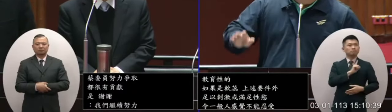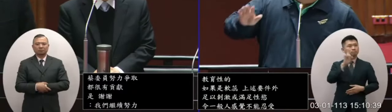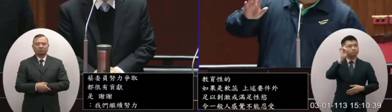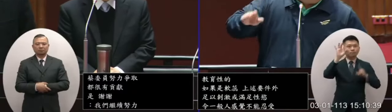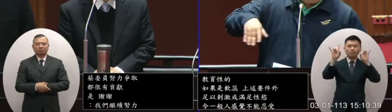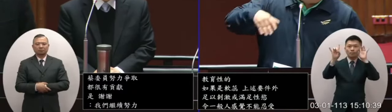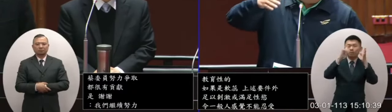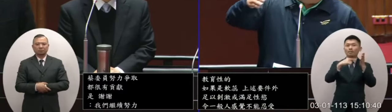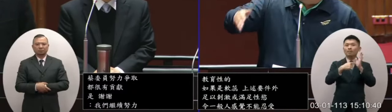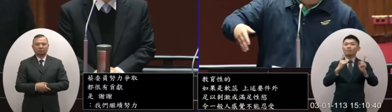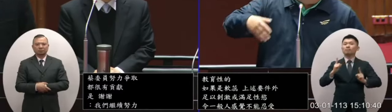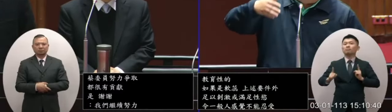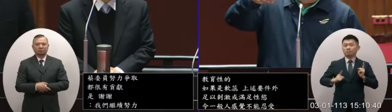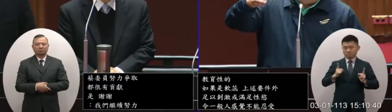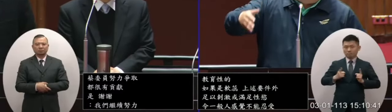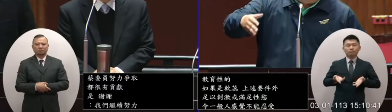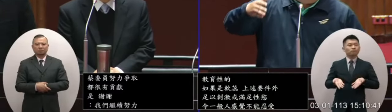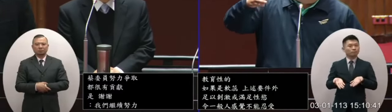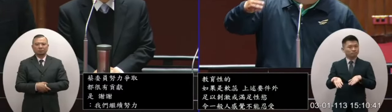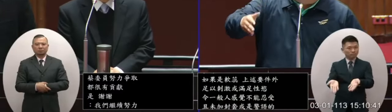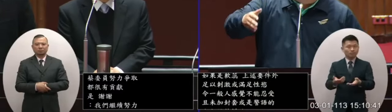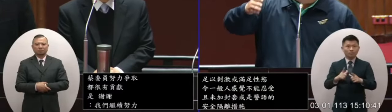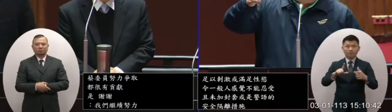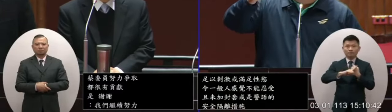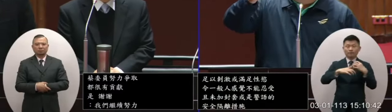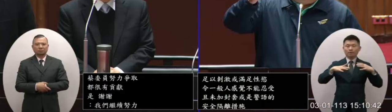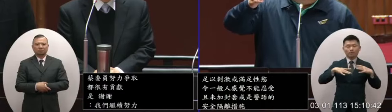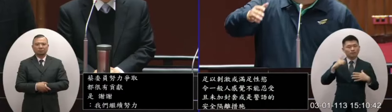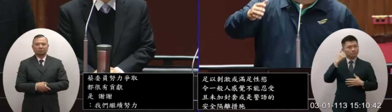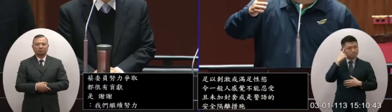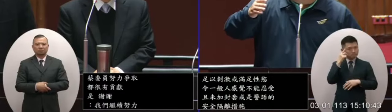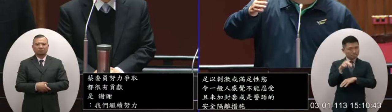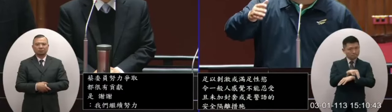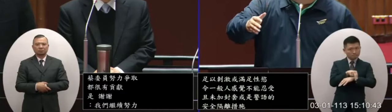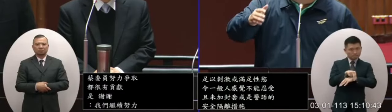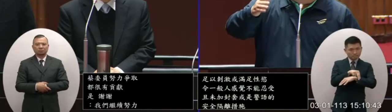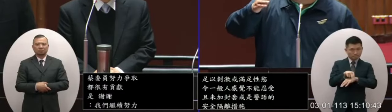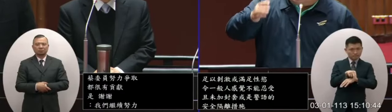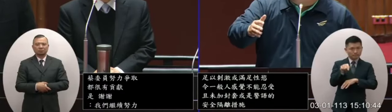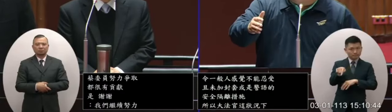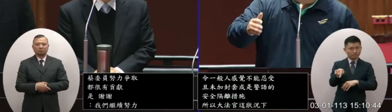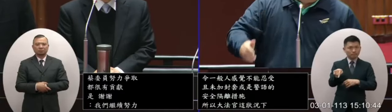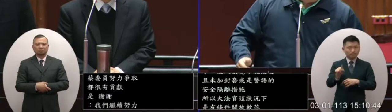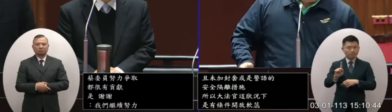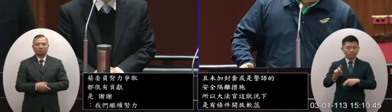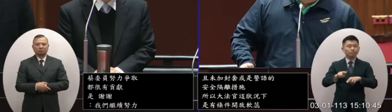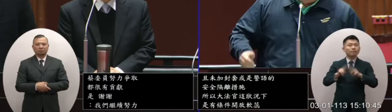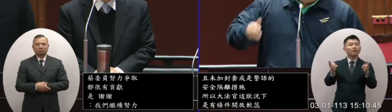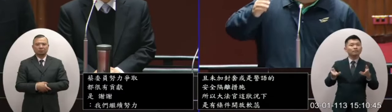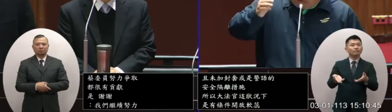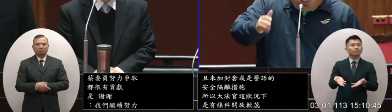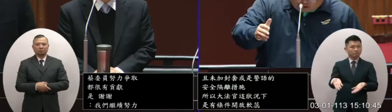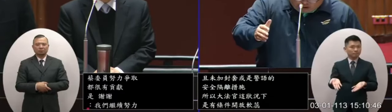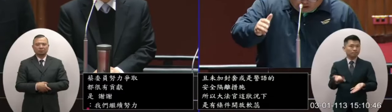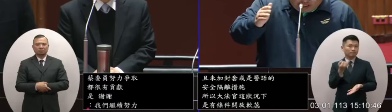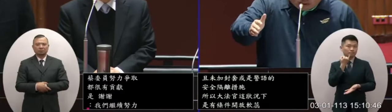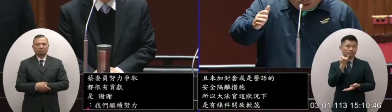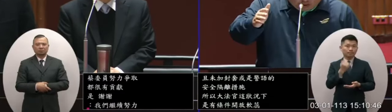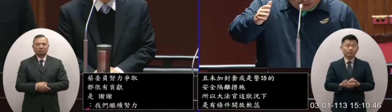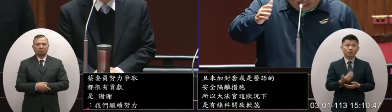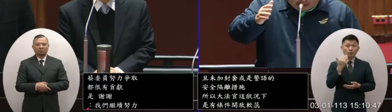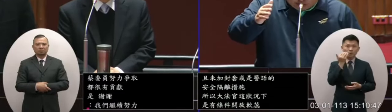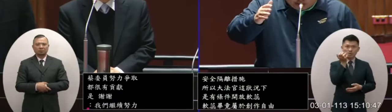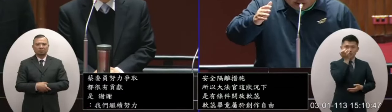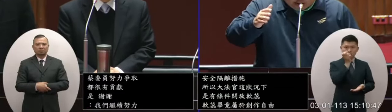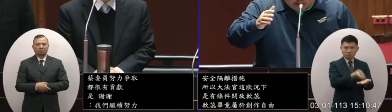个自由，所以大法官把这部分纳入在应该要属于开放的一个范围。那如果是硬